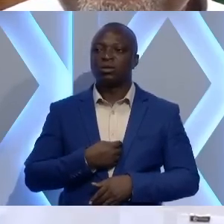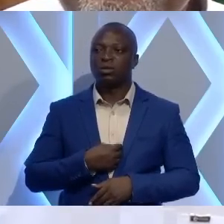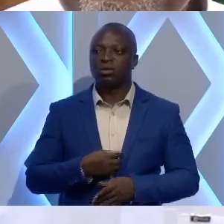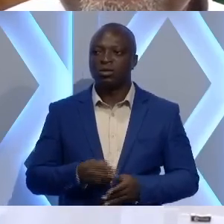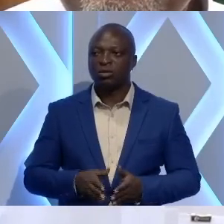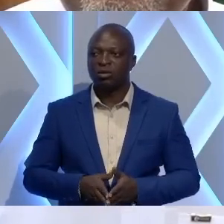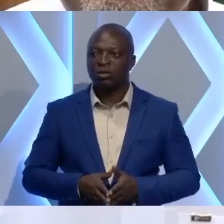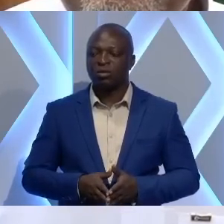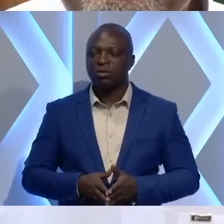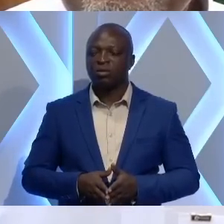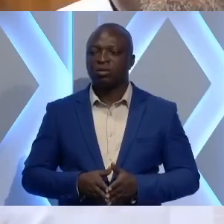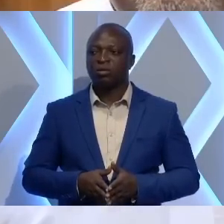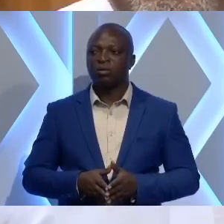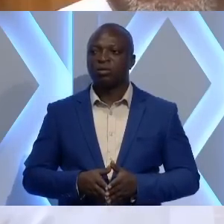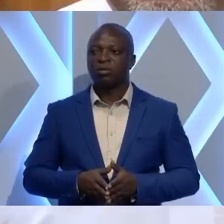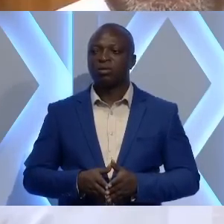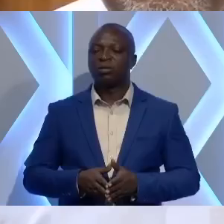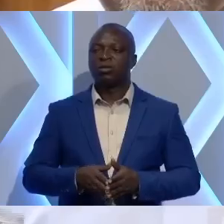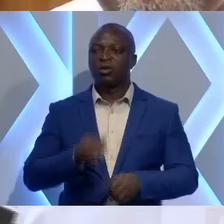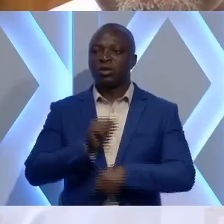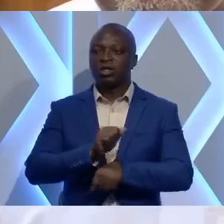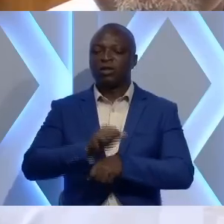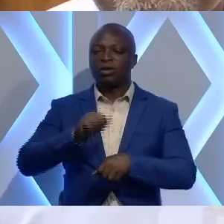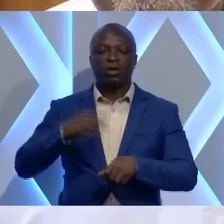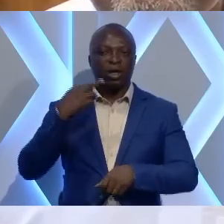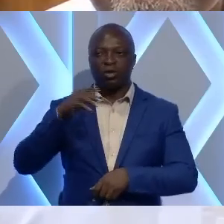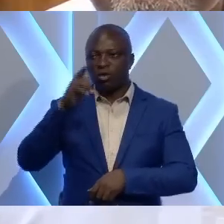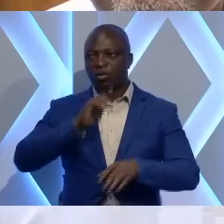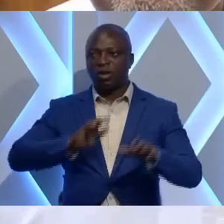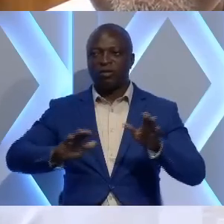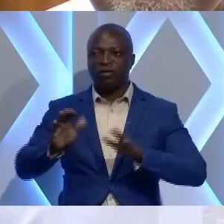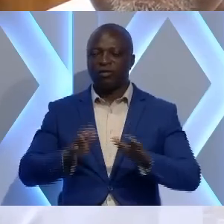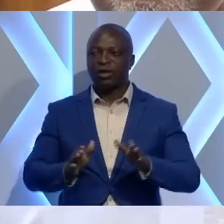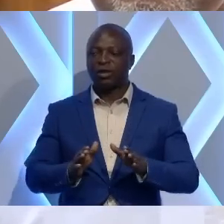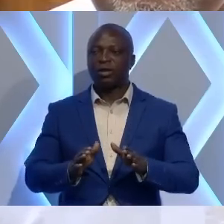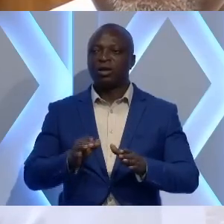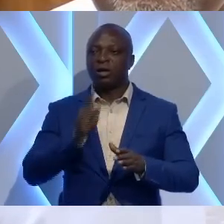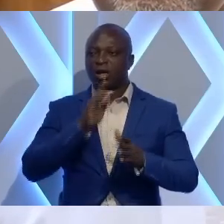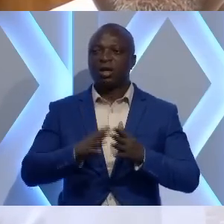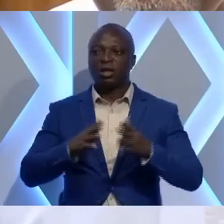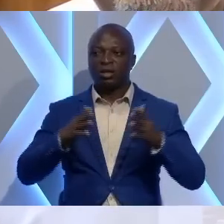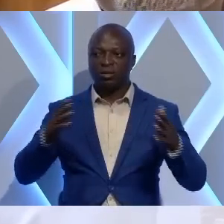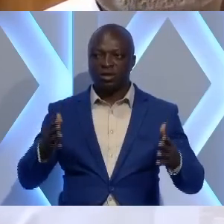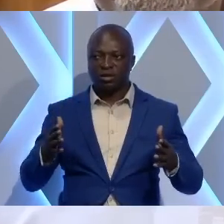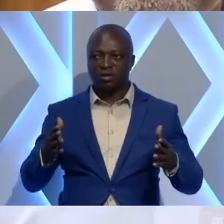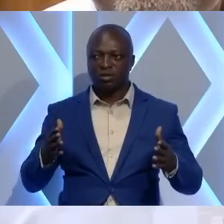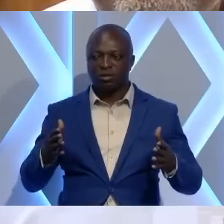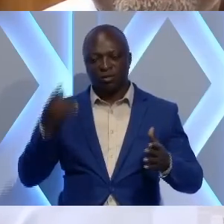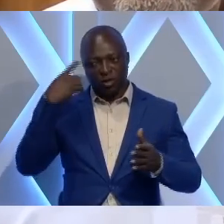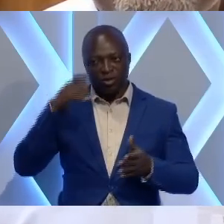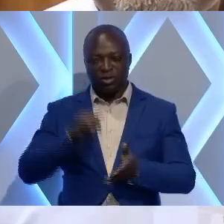Bagwane, c'est de solo. Le travail que Radio Lomé fait est vraiment immense. Pour